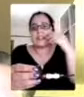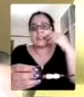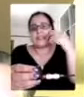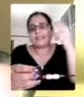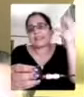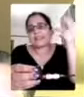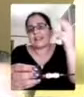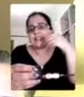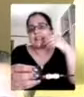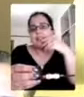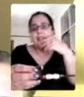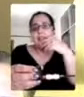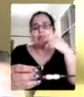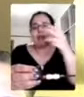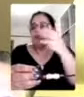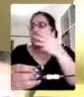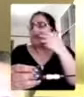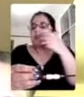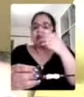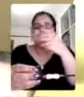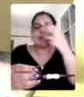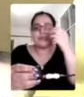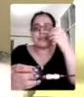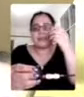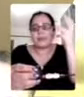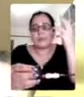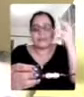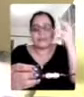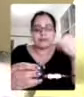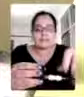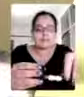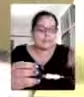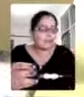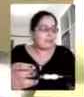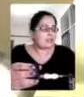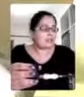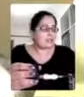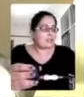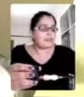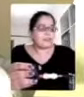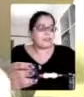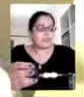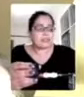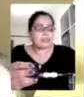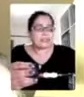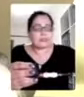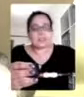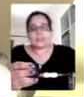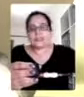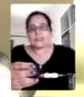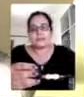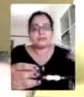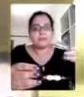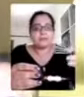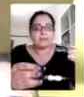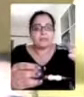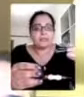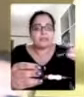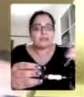el çakmaklardan vesaireden onları uzun süre eski zamanlarda toplamıştım zaten. Bakacağım artık bir